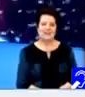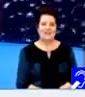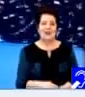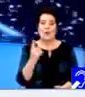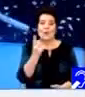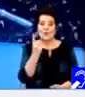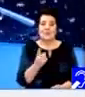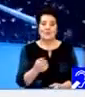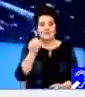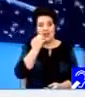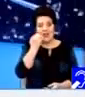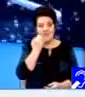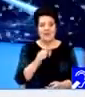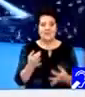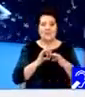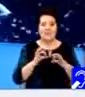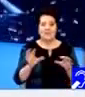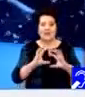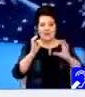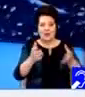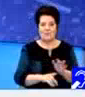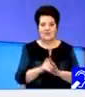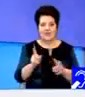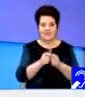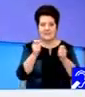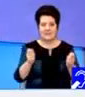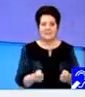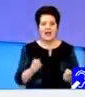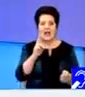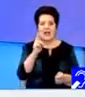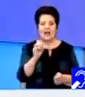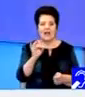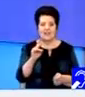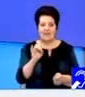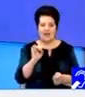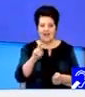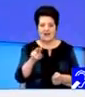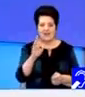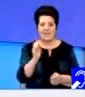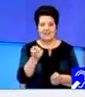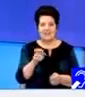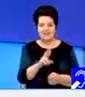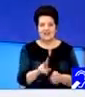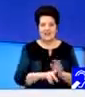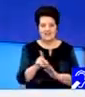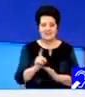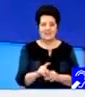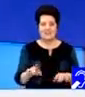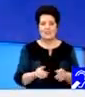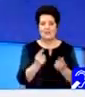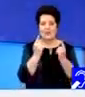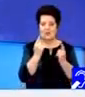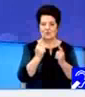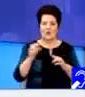Unul dintre cele mai vechi și celebre carnavaluri din lume și-a deschis porțile. Carnavalul de la Veneția a început aseară în orașul italian printr-un uriaș